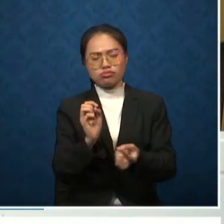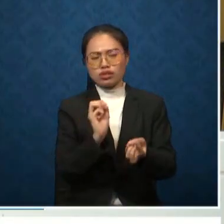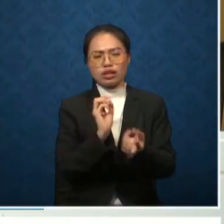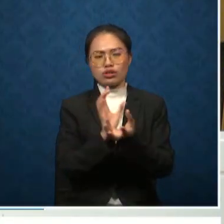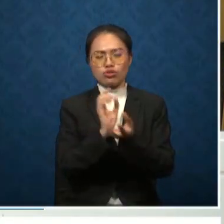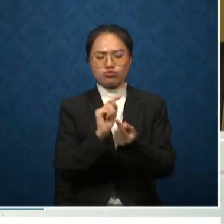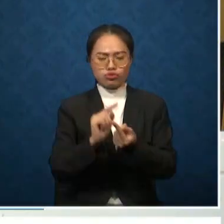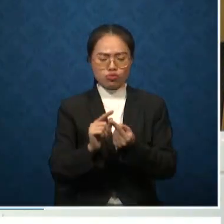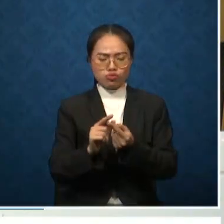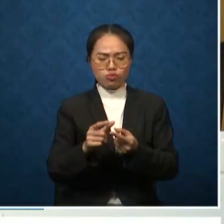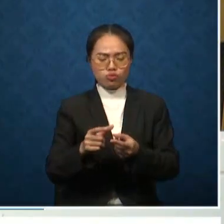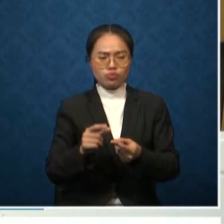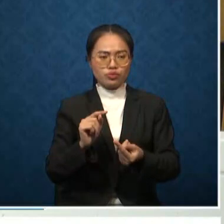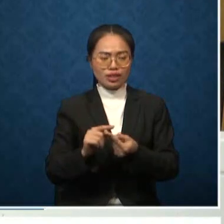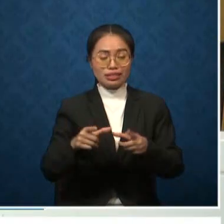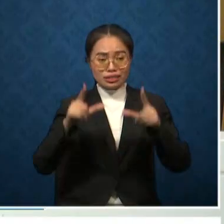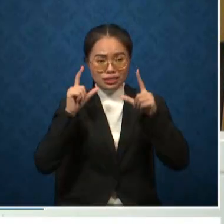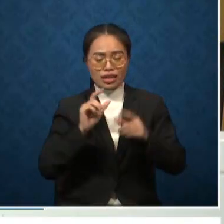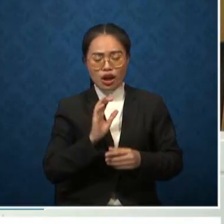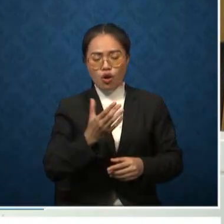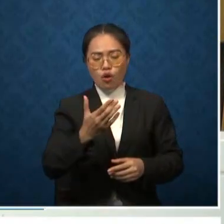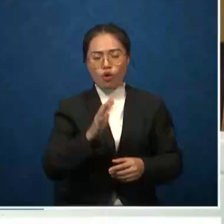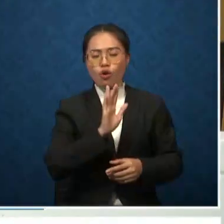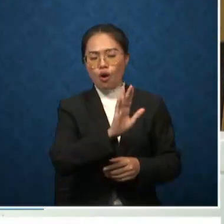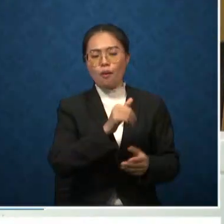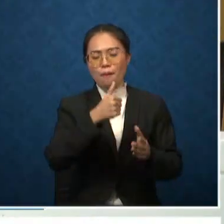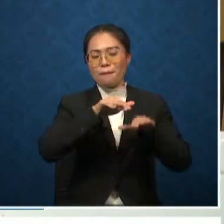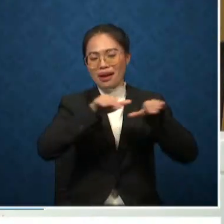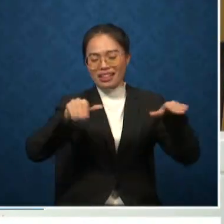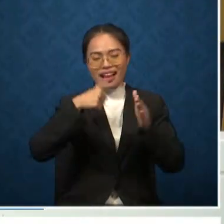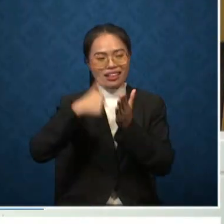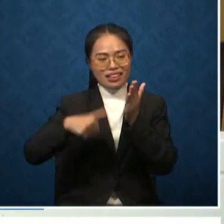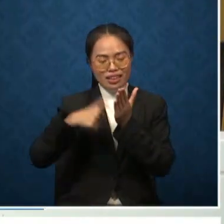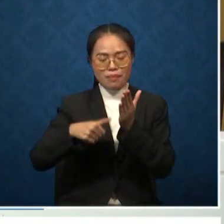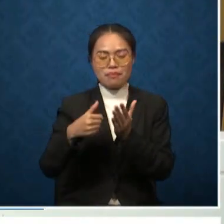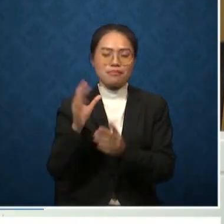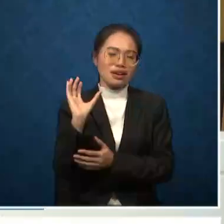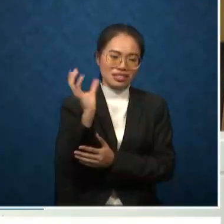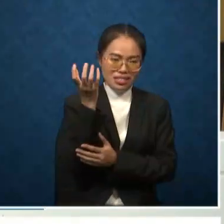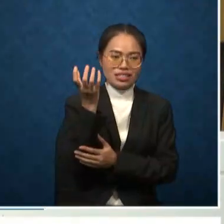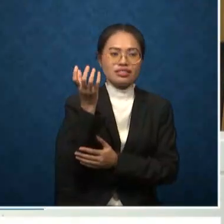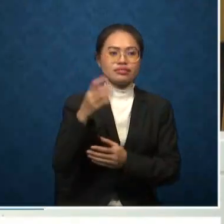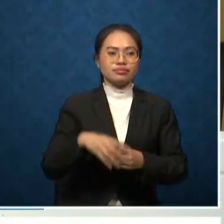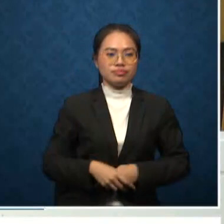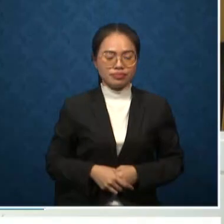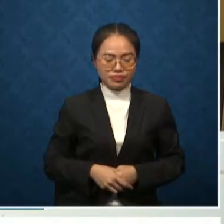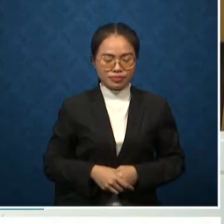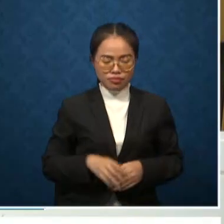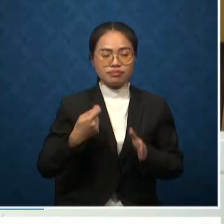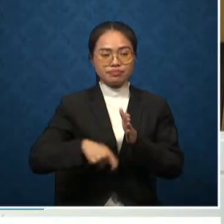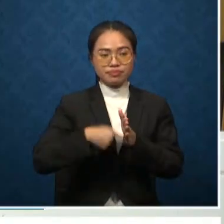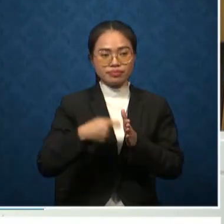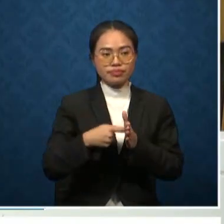ความน่าเชื่อถือในเรื่องของมาตรฐานในเรื่องของการจัดเก็บภาษีในระดับสากล นะครับอันนั้นก็เป็นเหตุผล